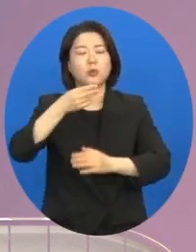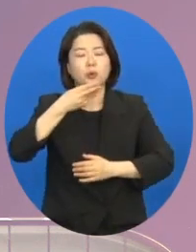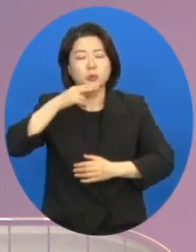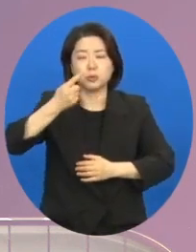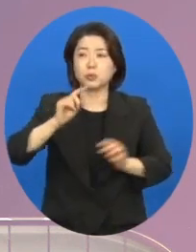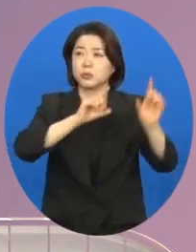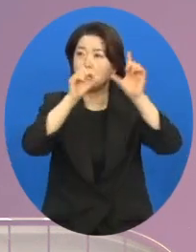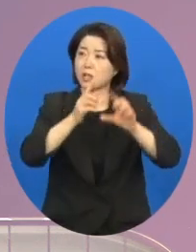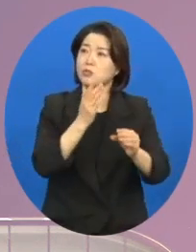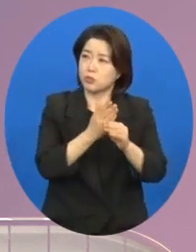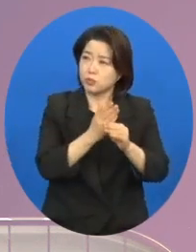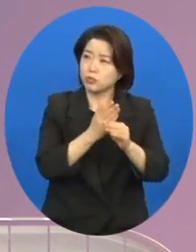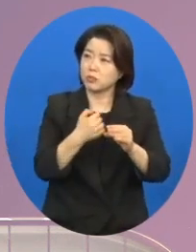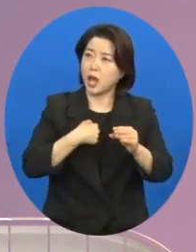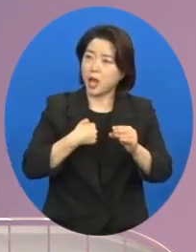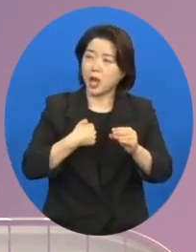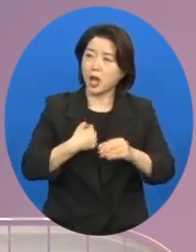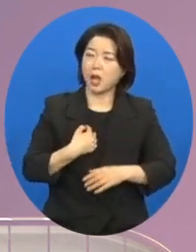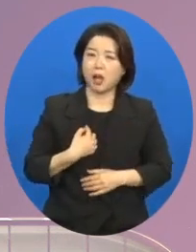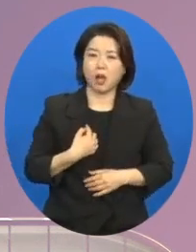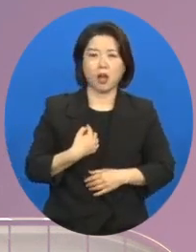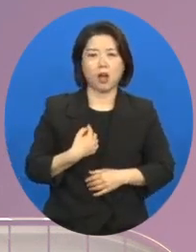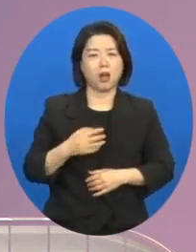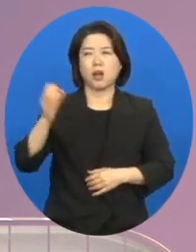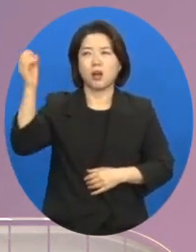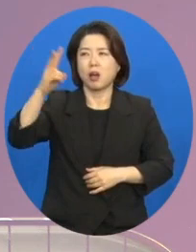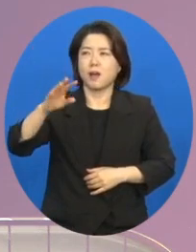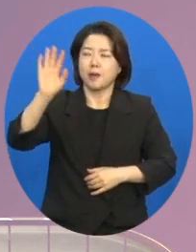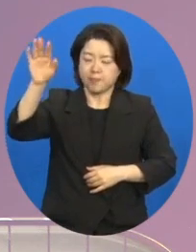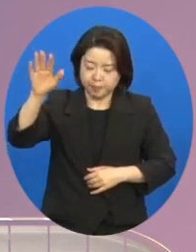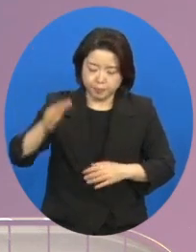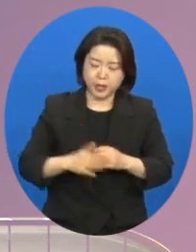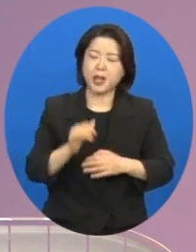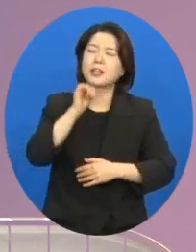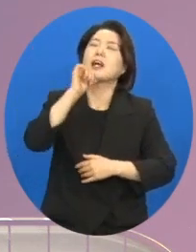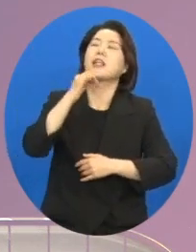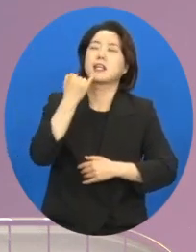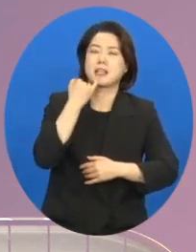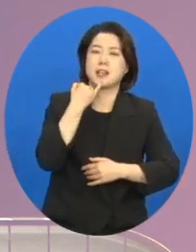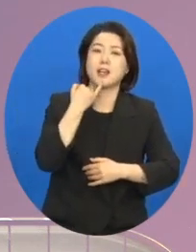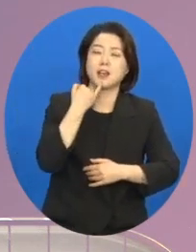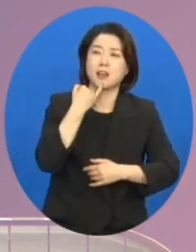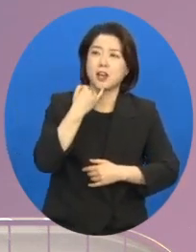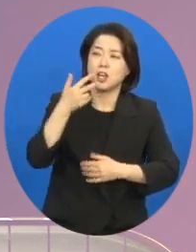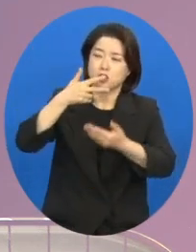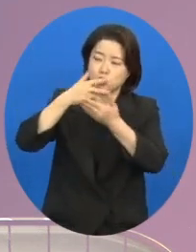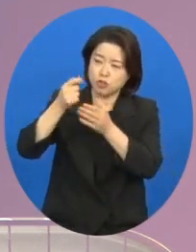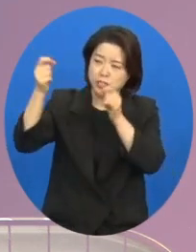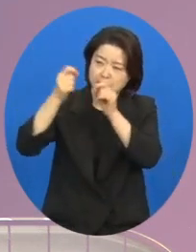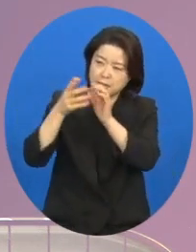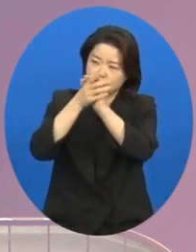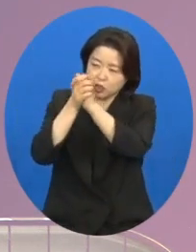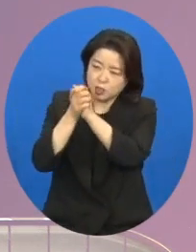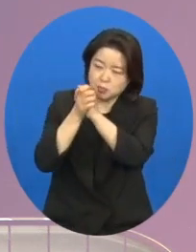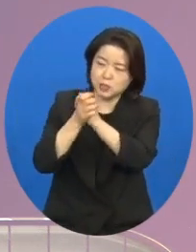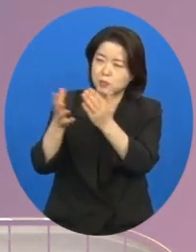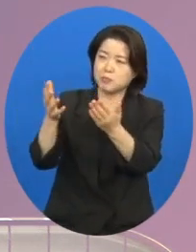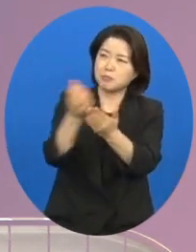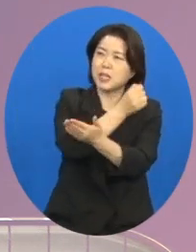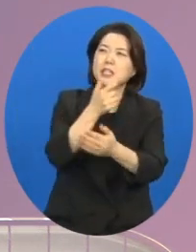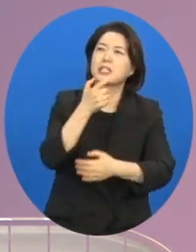무섭습니다. 괜찮아요. 이제 다시 가난해져도 괜찮으니까 주님과의 그 친밀함을 빼앗기고